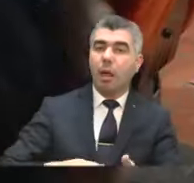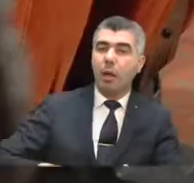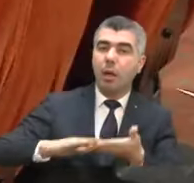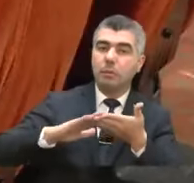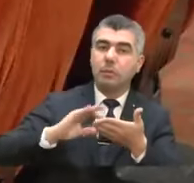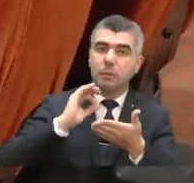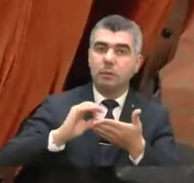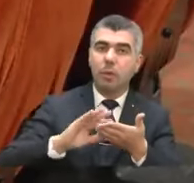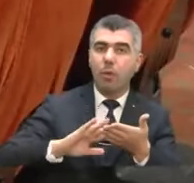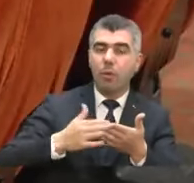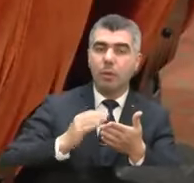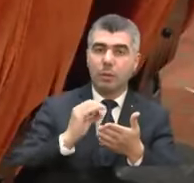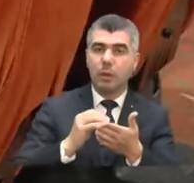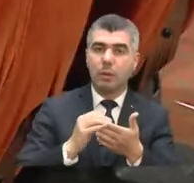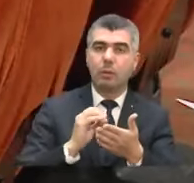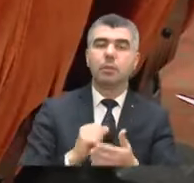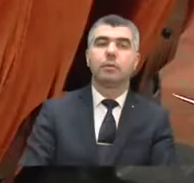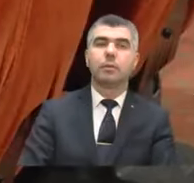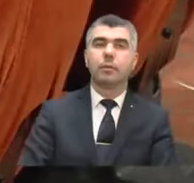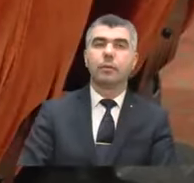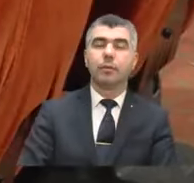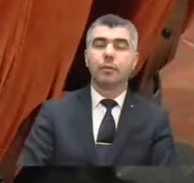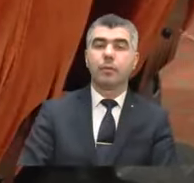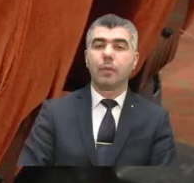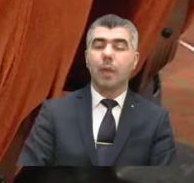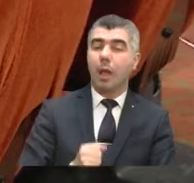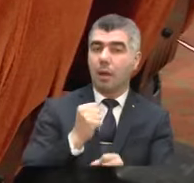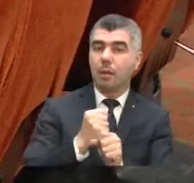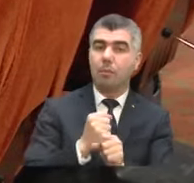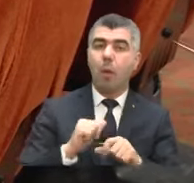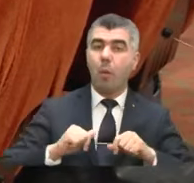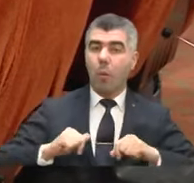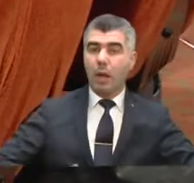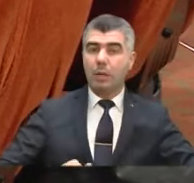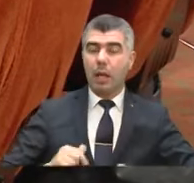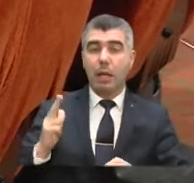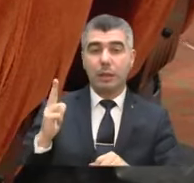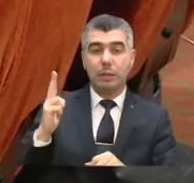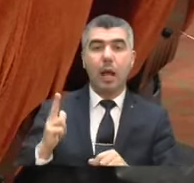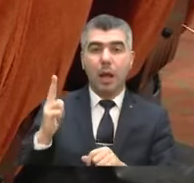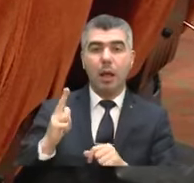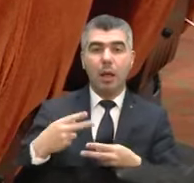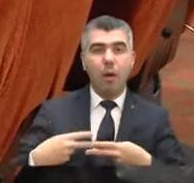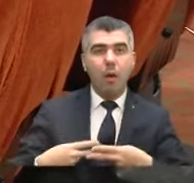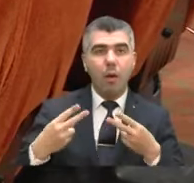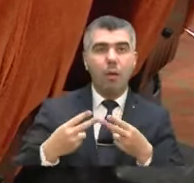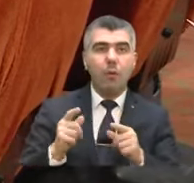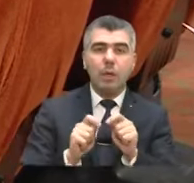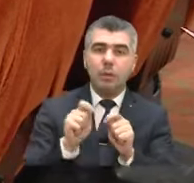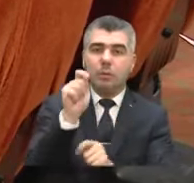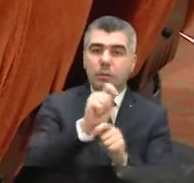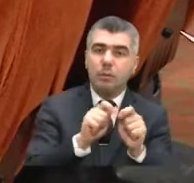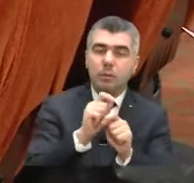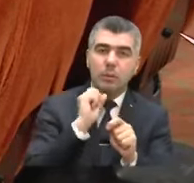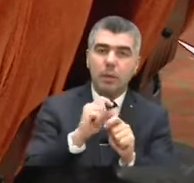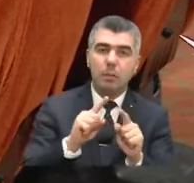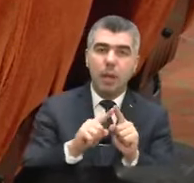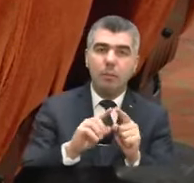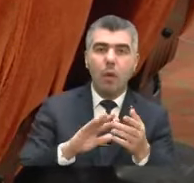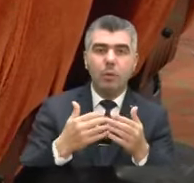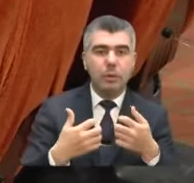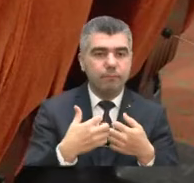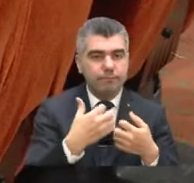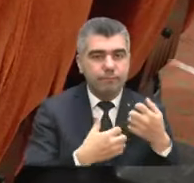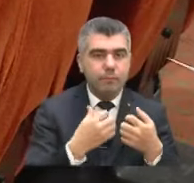الخدمات وتحسين شروط السلامة فيه. فهذا الصدد تعمل الوزارة على إطلاق دراسة لإنجاز ميثاق وطني للحركية على المدى